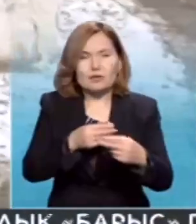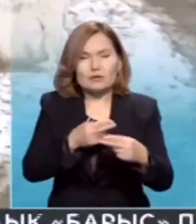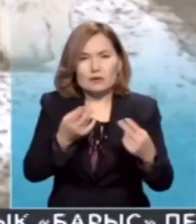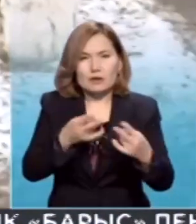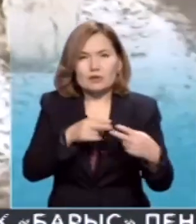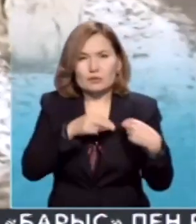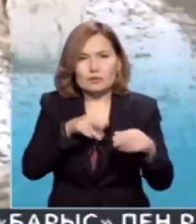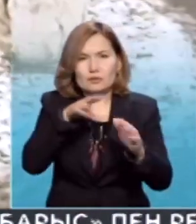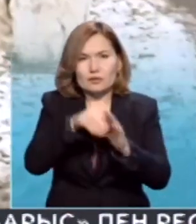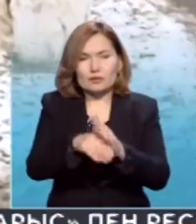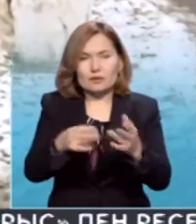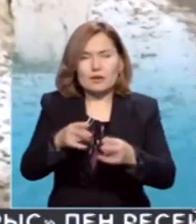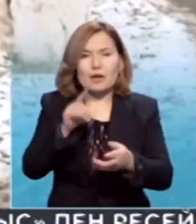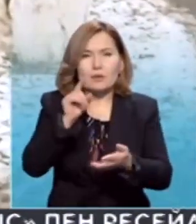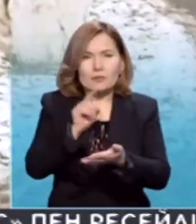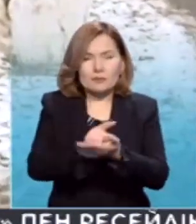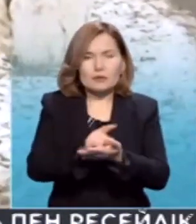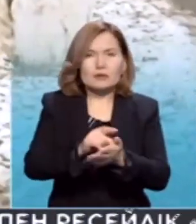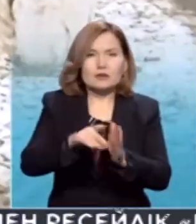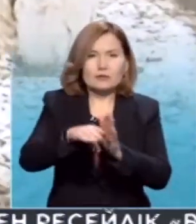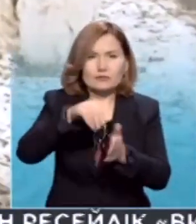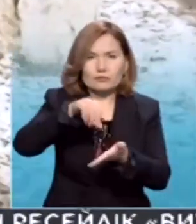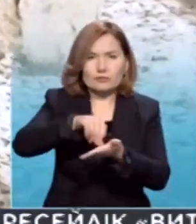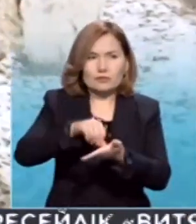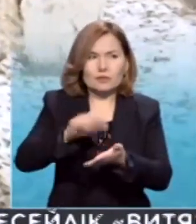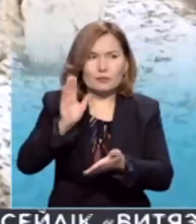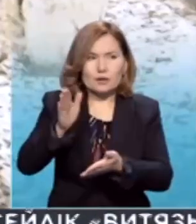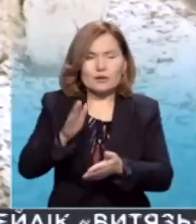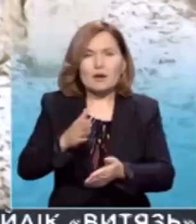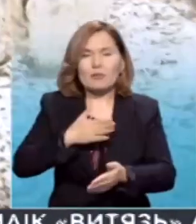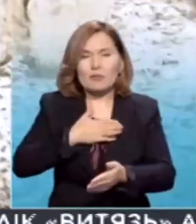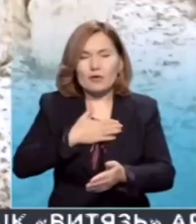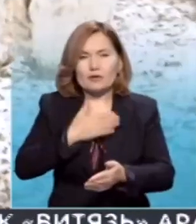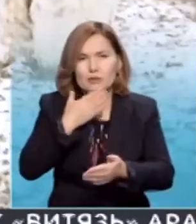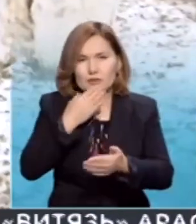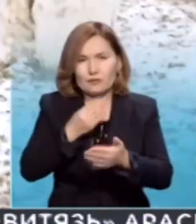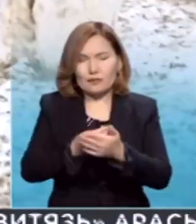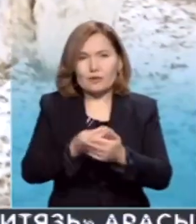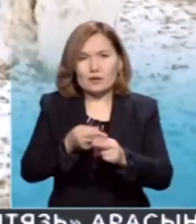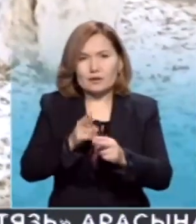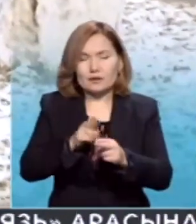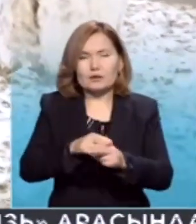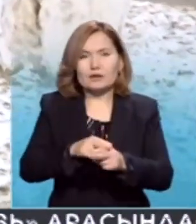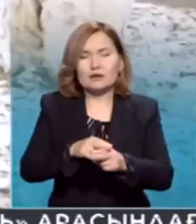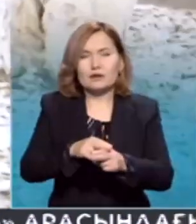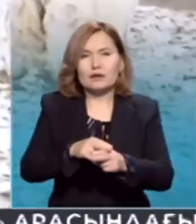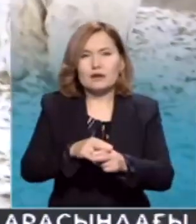міндетті түрде 20-шы қарашада сайлауға барам. Өзімнің азаматтық борышымды орындаймын.